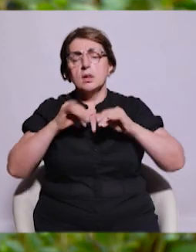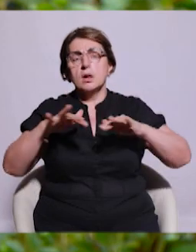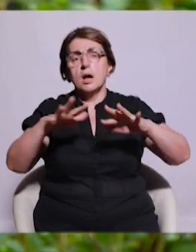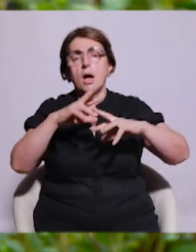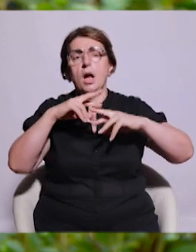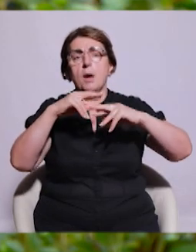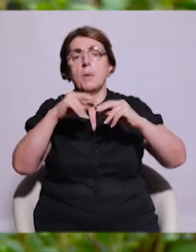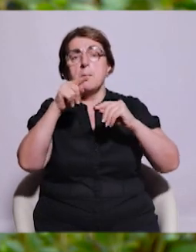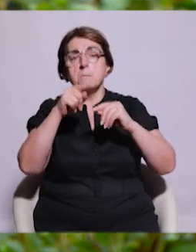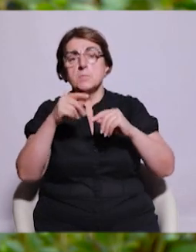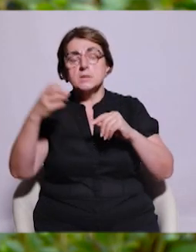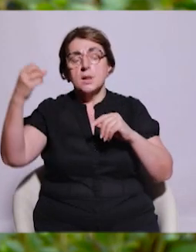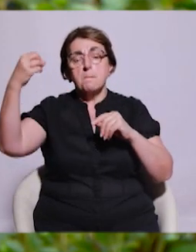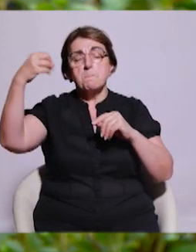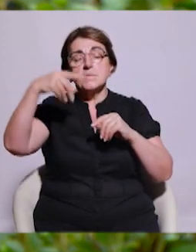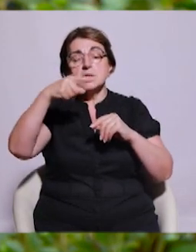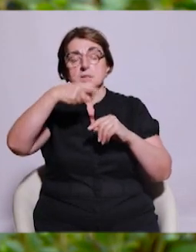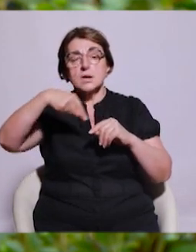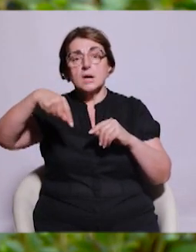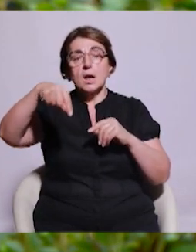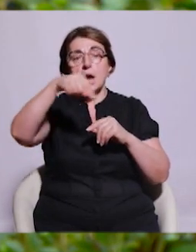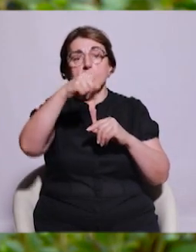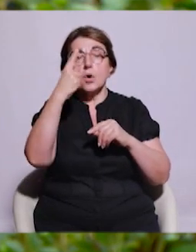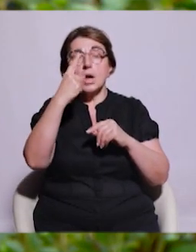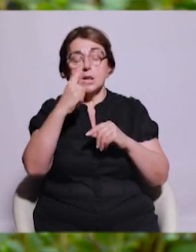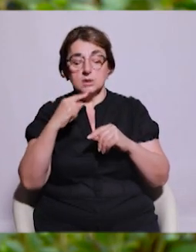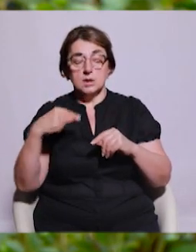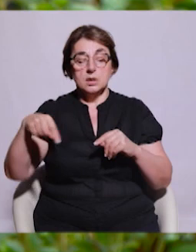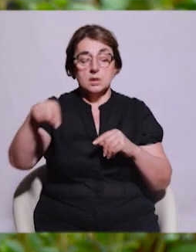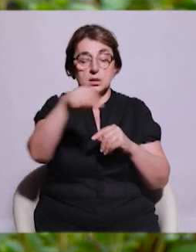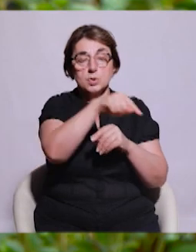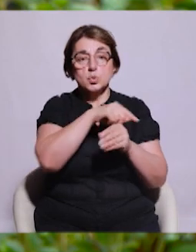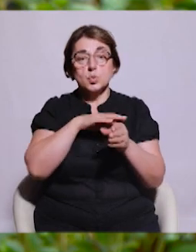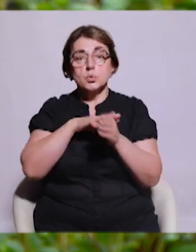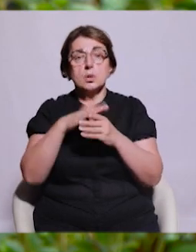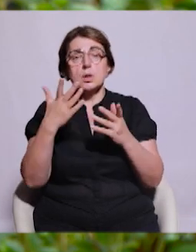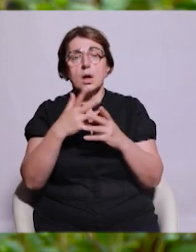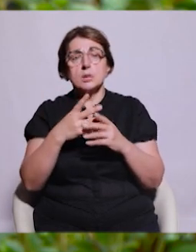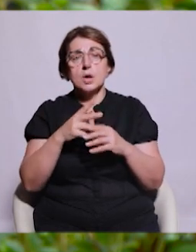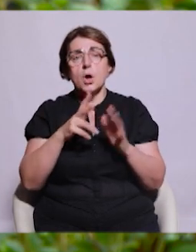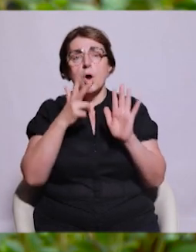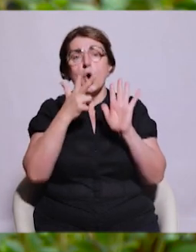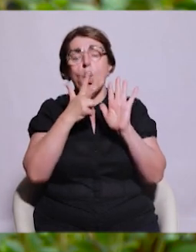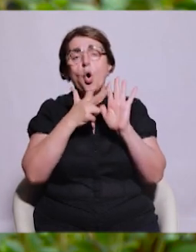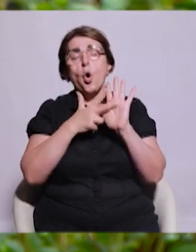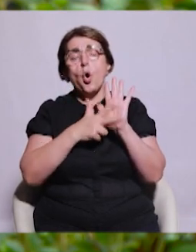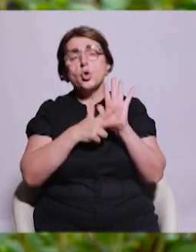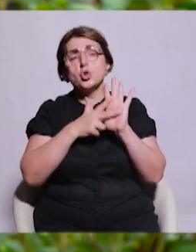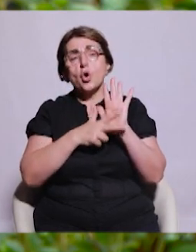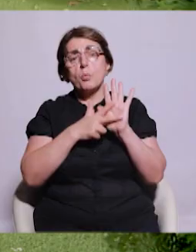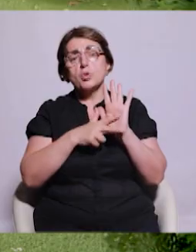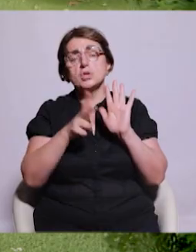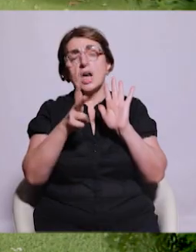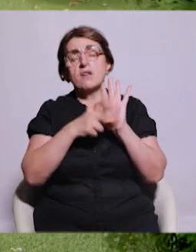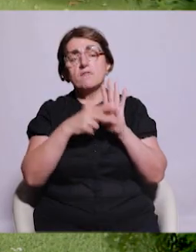მერკურის მზის გარშემო სახეტიალოდ, ანუ ერთი სრული წრის შემოსავლელად, სულ რაღაც 88 დღეღამე